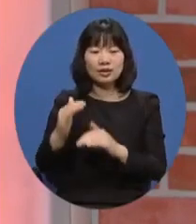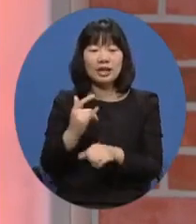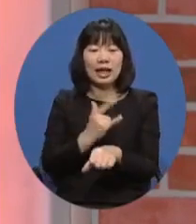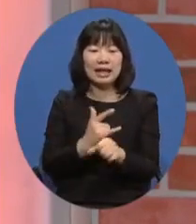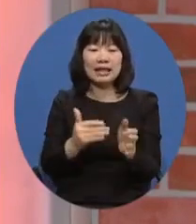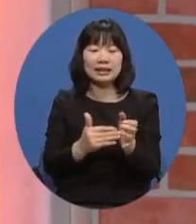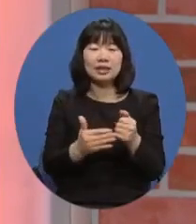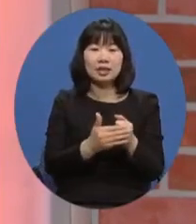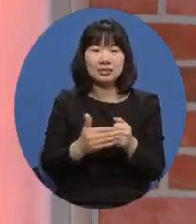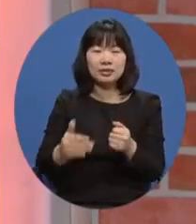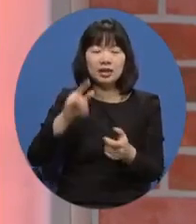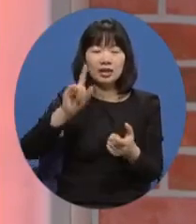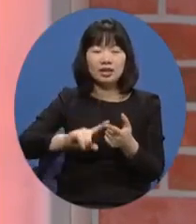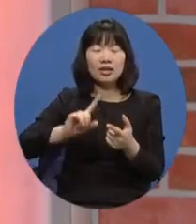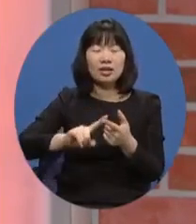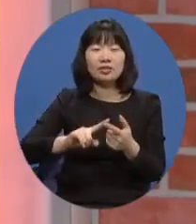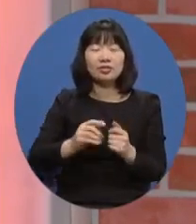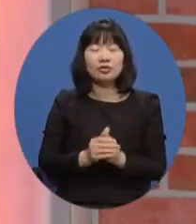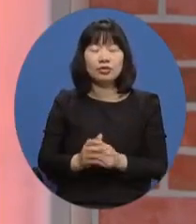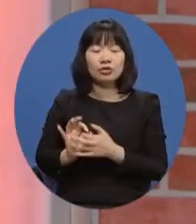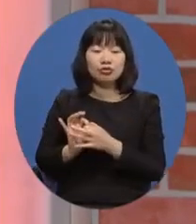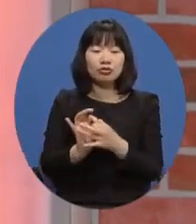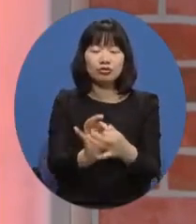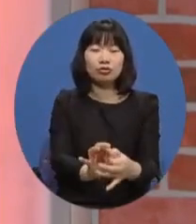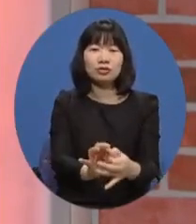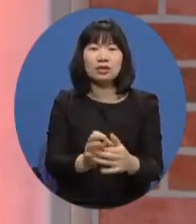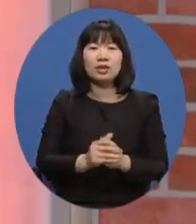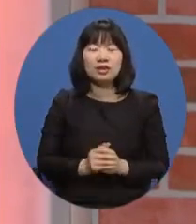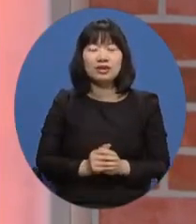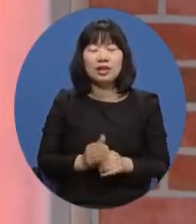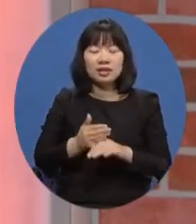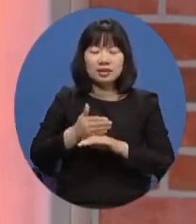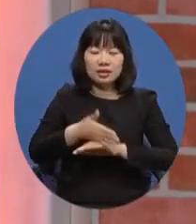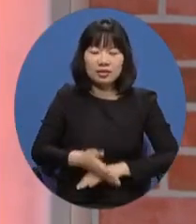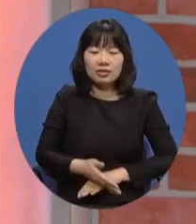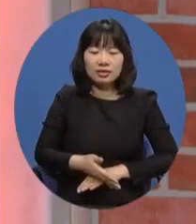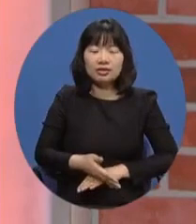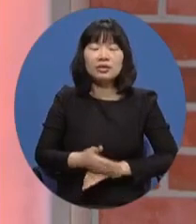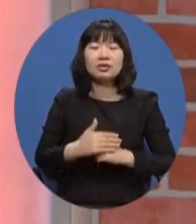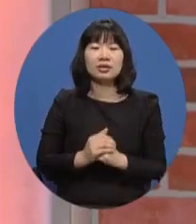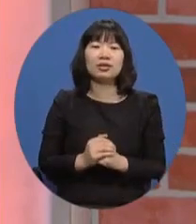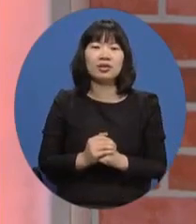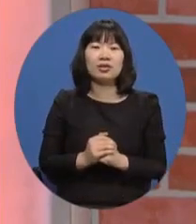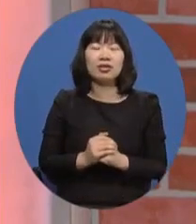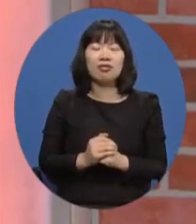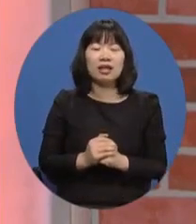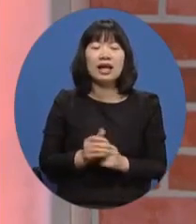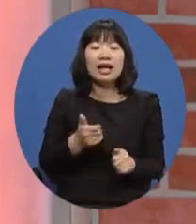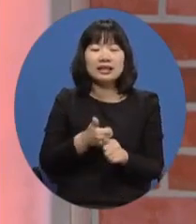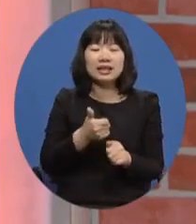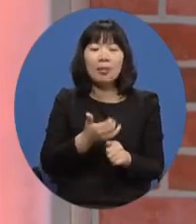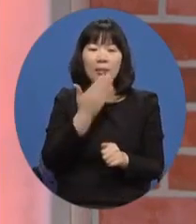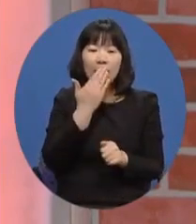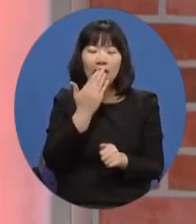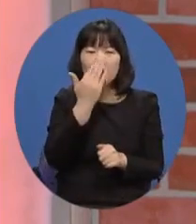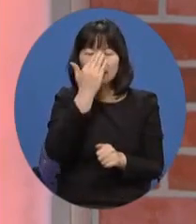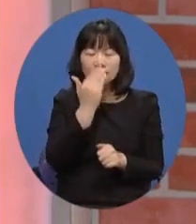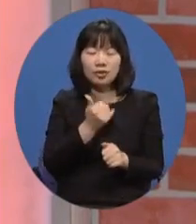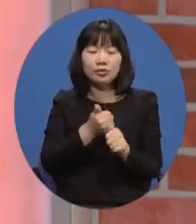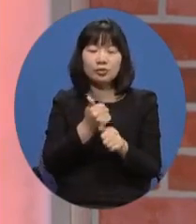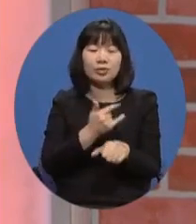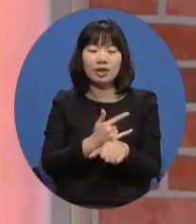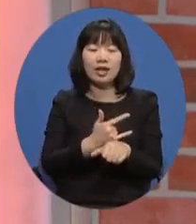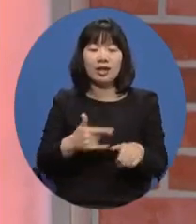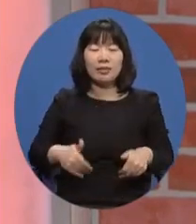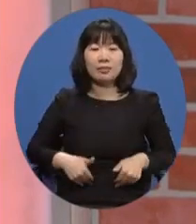되기 때문에 그런 것들을 꾸준하게 천천히 차근차근 이겨내고 지루함을